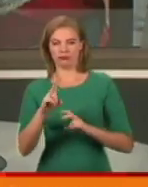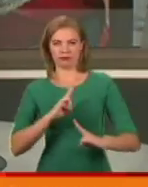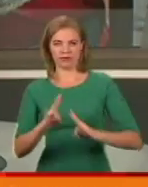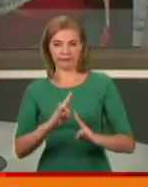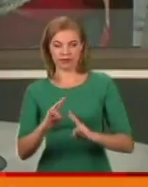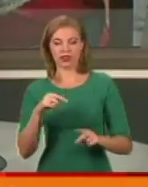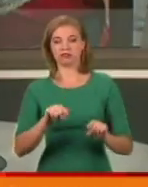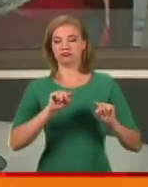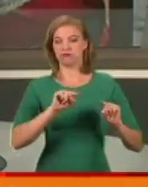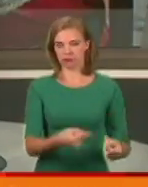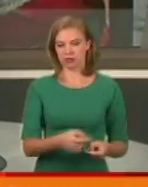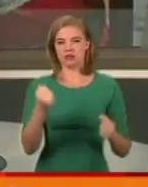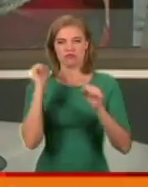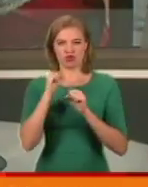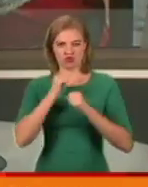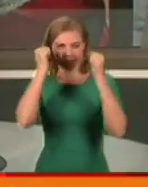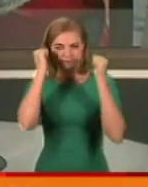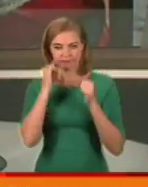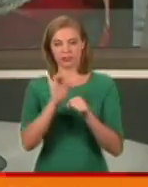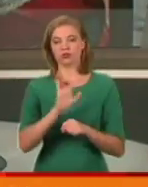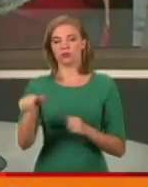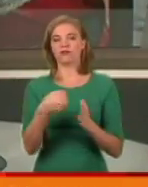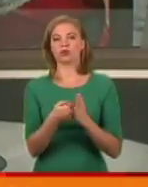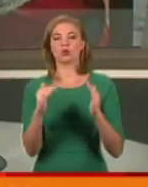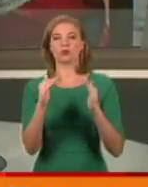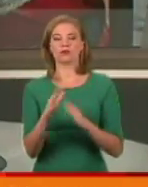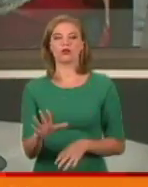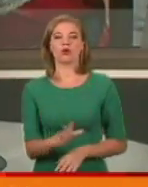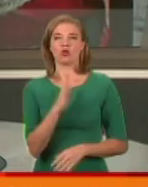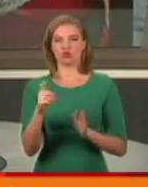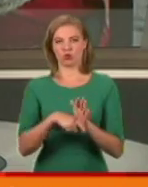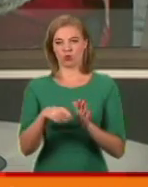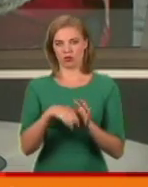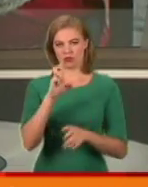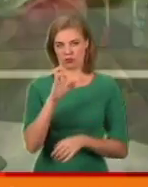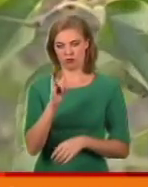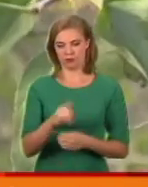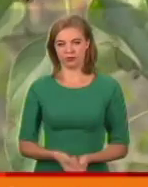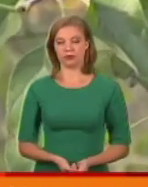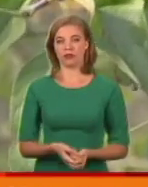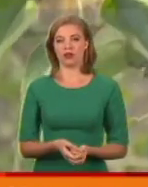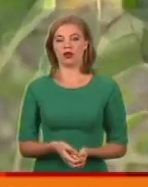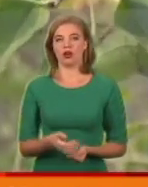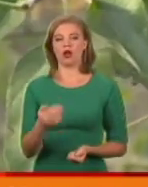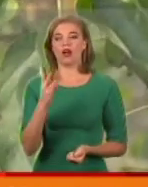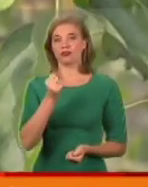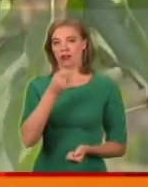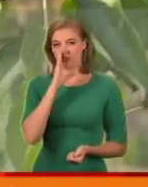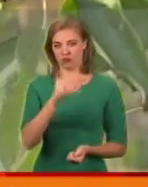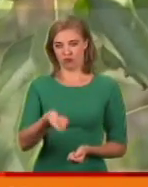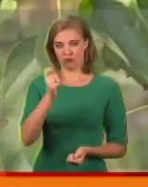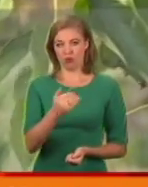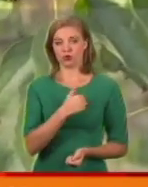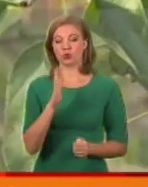диверсантів, схопили їх, вдягли мішки на голову і доправили до будівлі колишньої Донецької СБУ. На щуку хотів кинути.